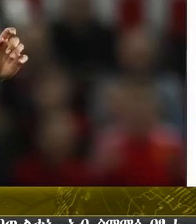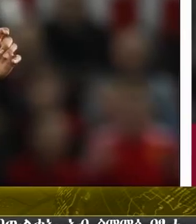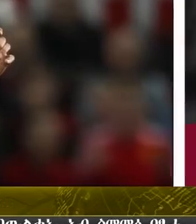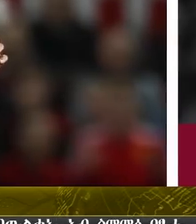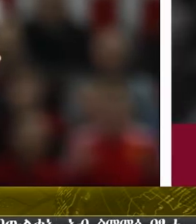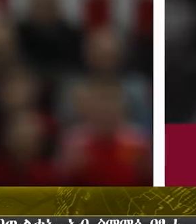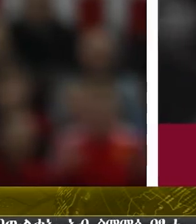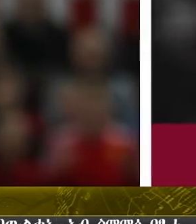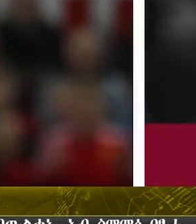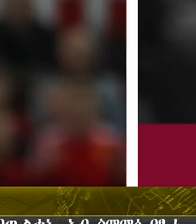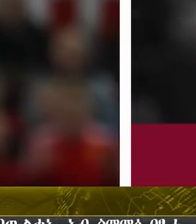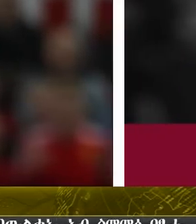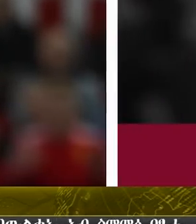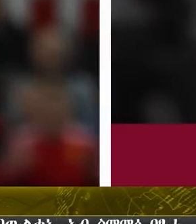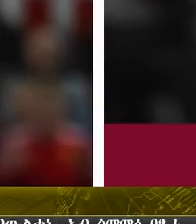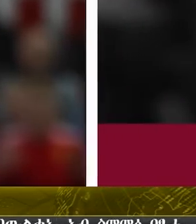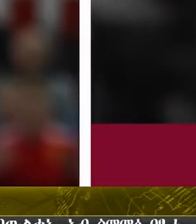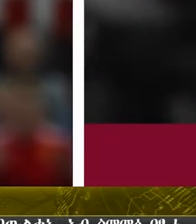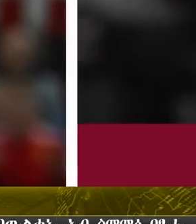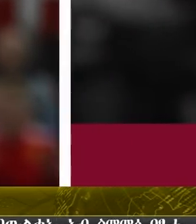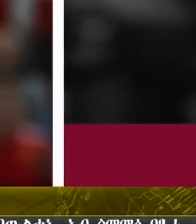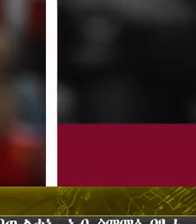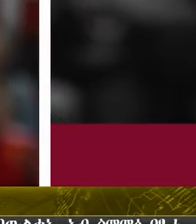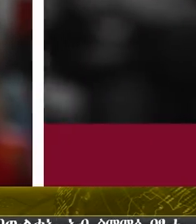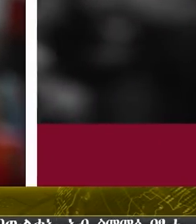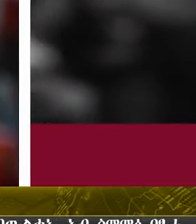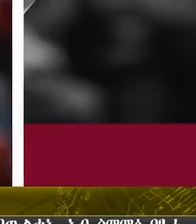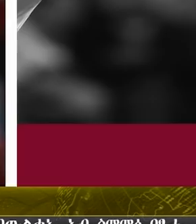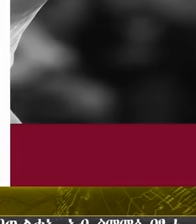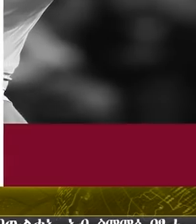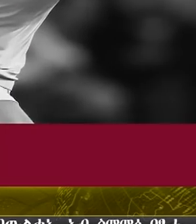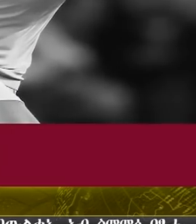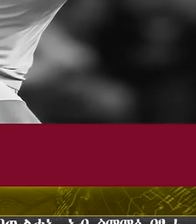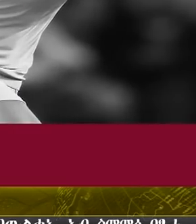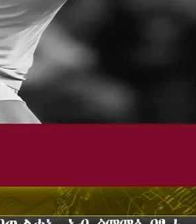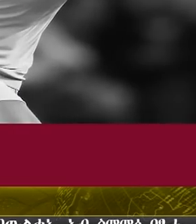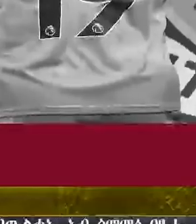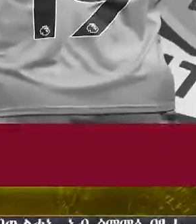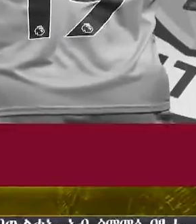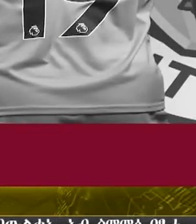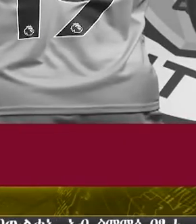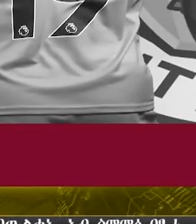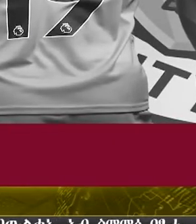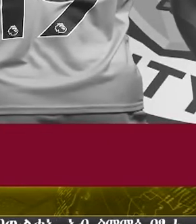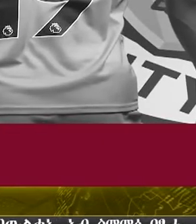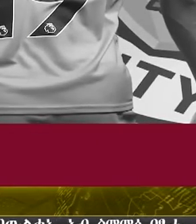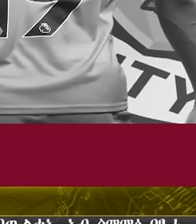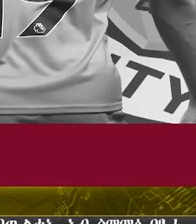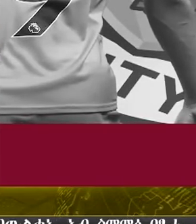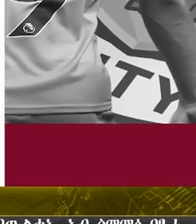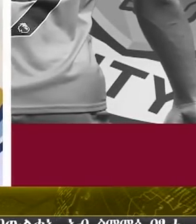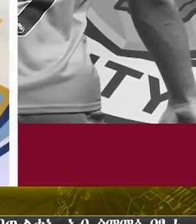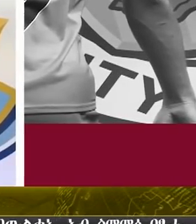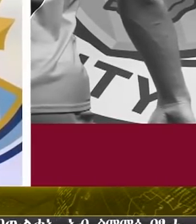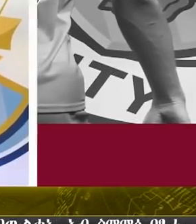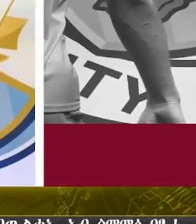انس کم سس معمع نی مخاد دلیت ون کم زلو نتجلت زیم مسات آتی ابسم مزبط حت گانتا بر من خبوگ نه 600 میلیون پوند به